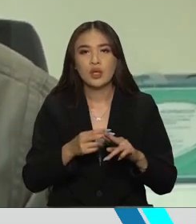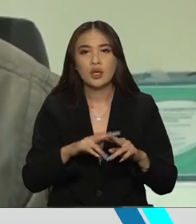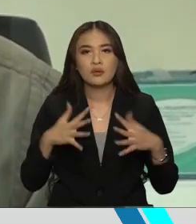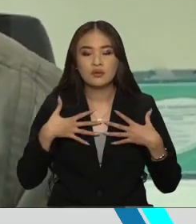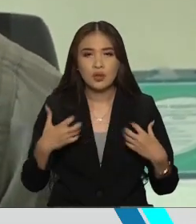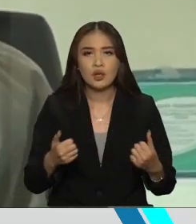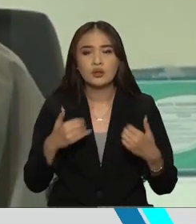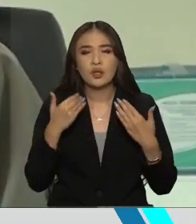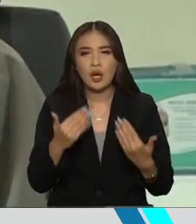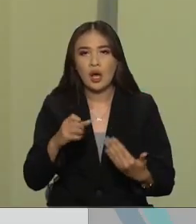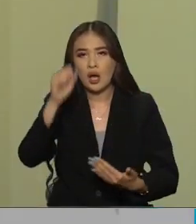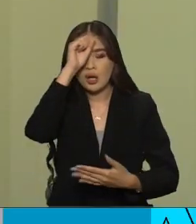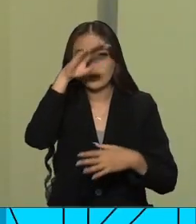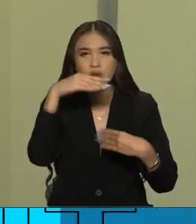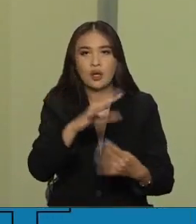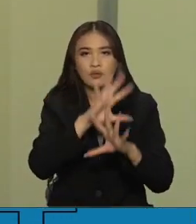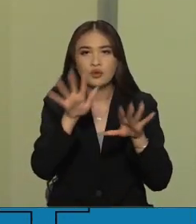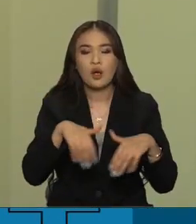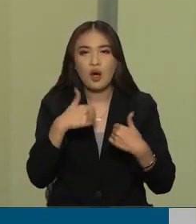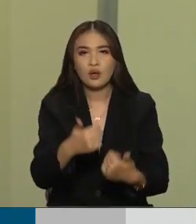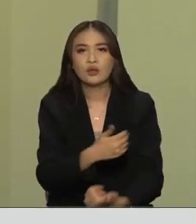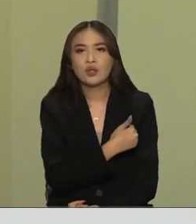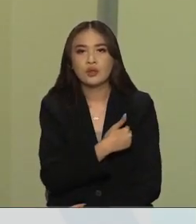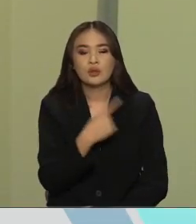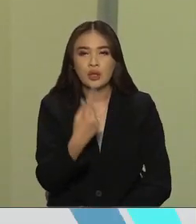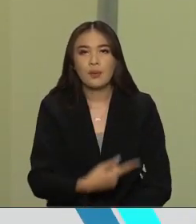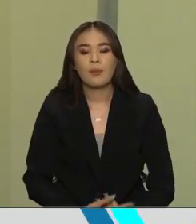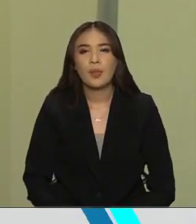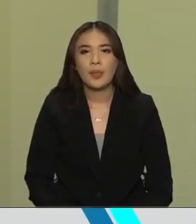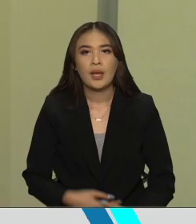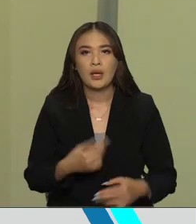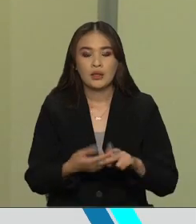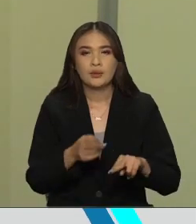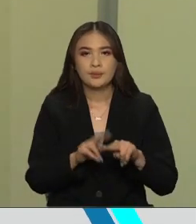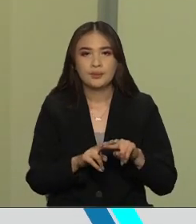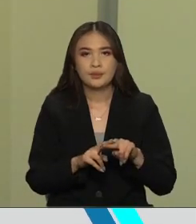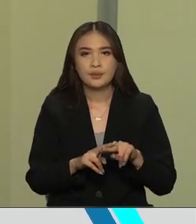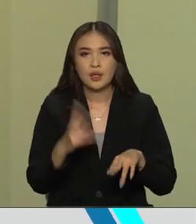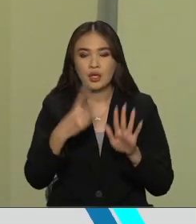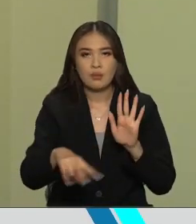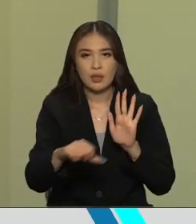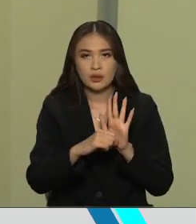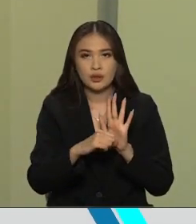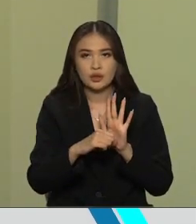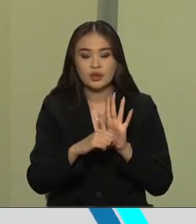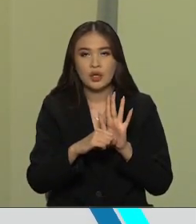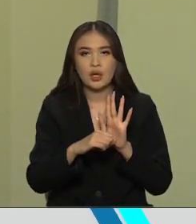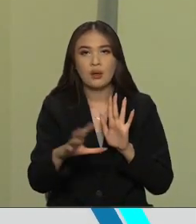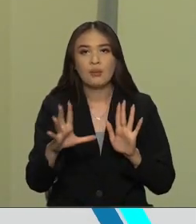бермесін, Алланың нұры жаусын. Бұл әлеуметтік қайырымдылық жоба болып табылады. Біз өзіміздің жобамызды 26 сәуір Алматы 2